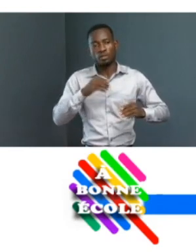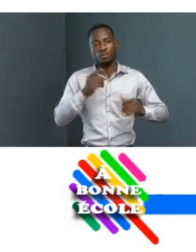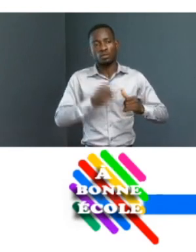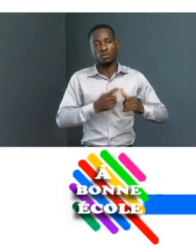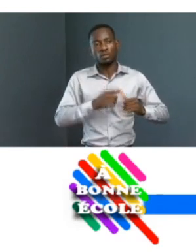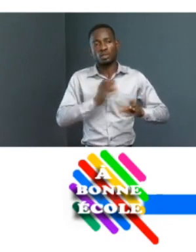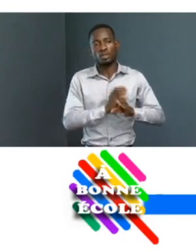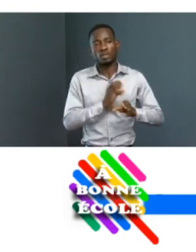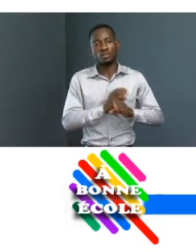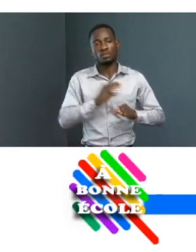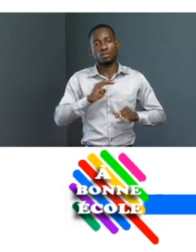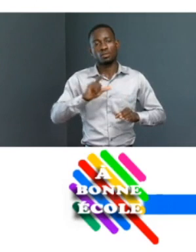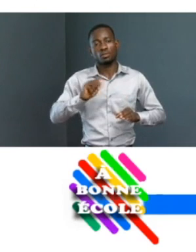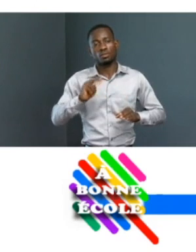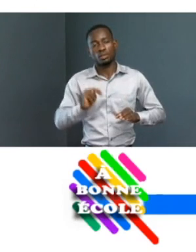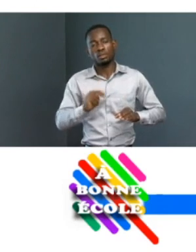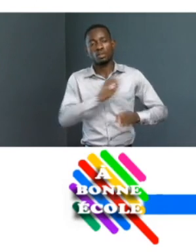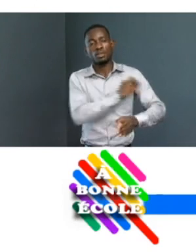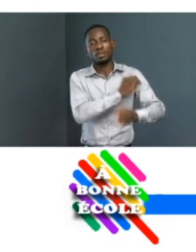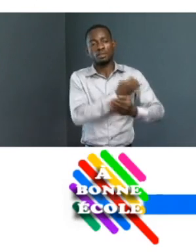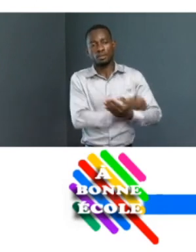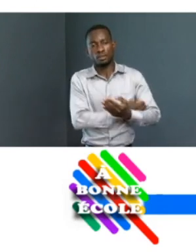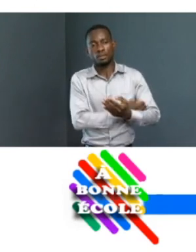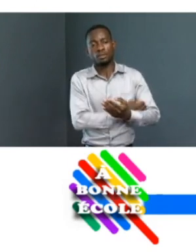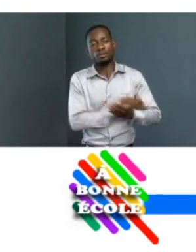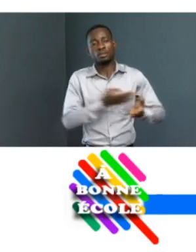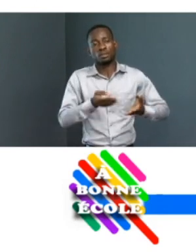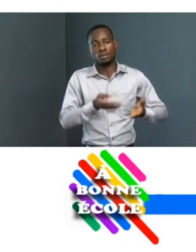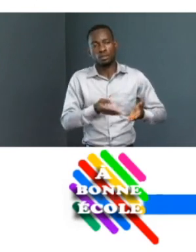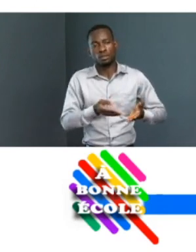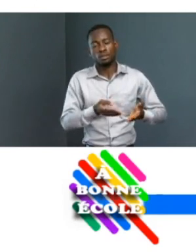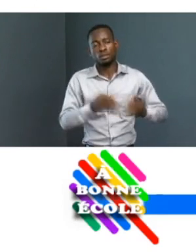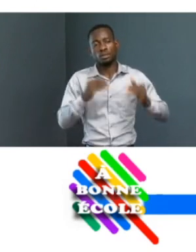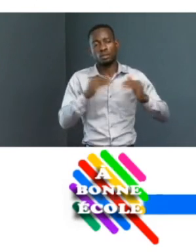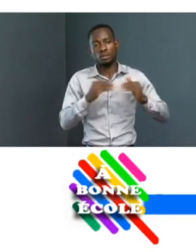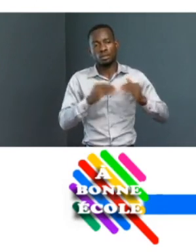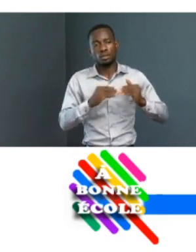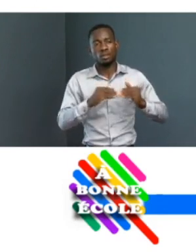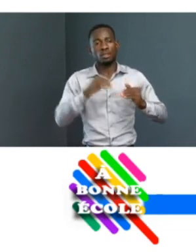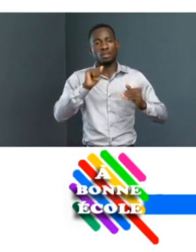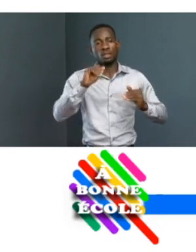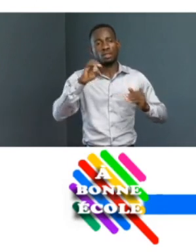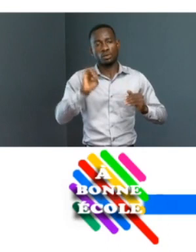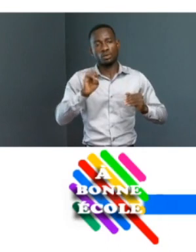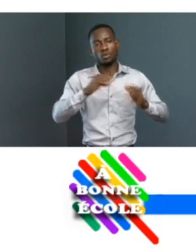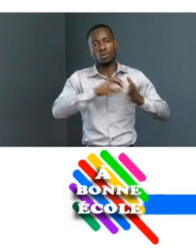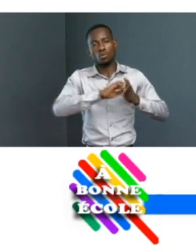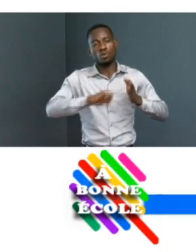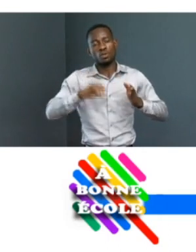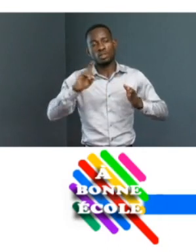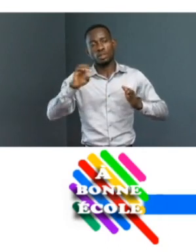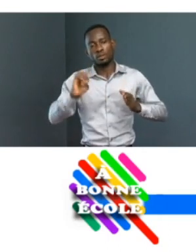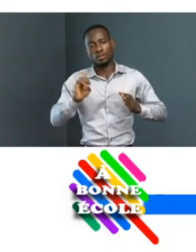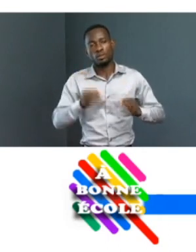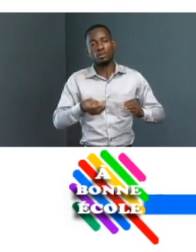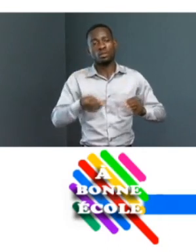le bilan énergétique. Et donc, le bilan énergétique ici, c'est égal à AE moins DE, c'est-à-dire